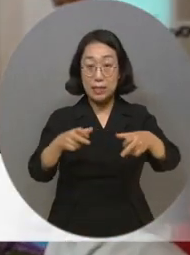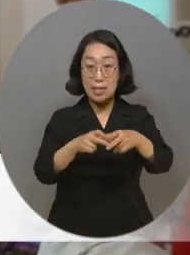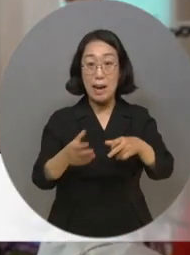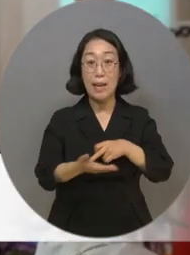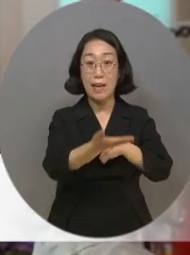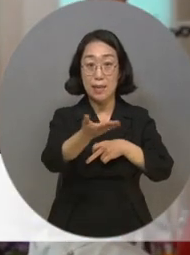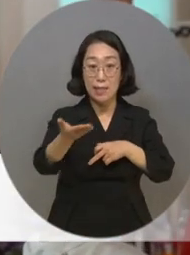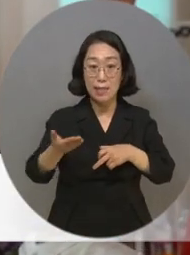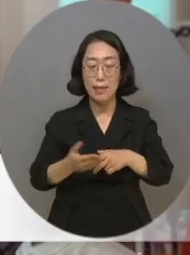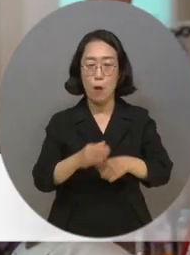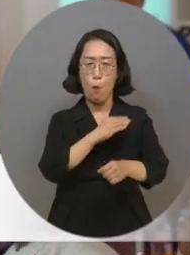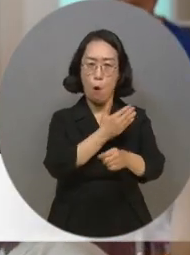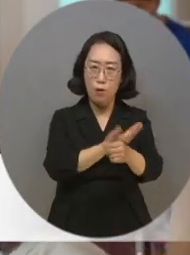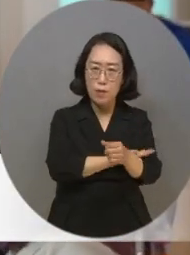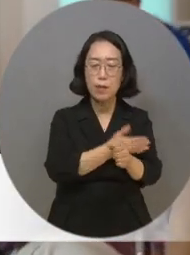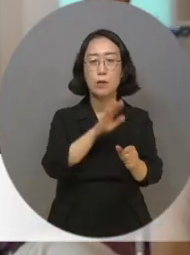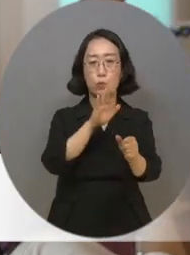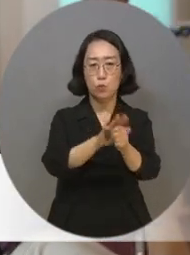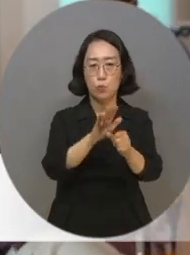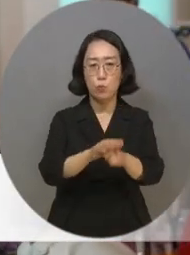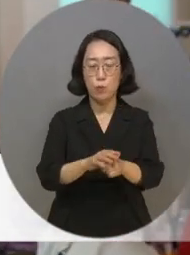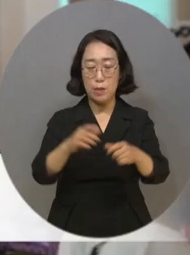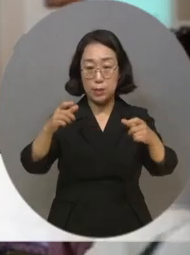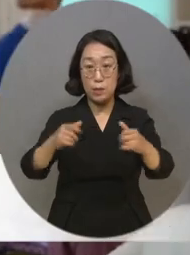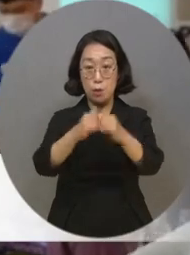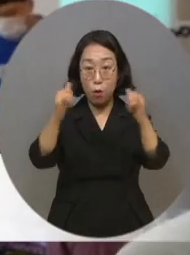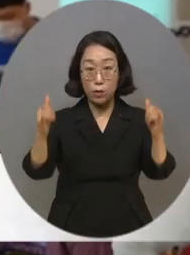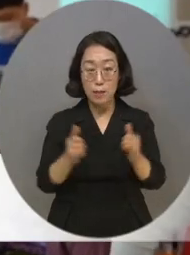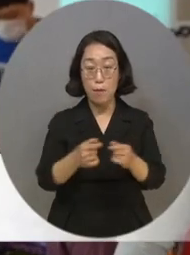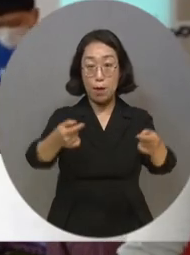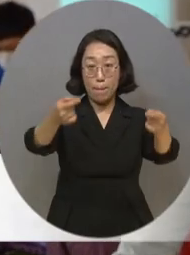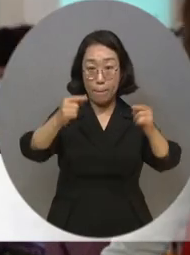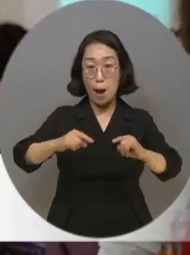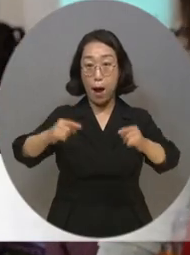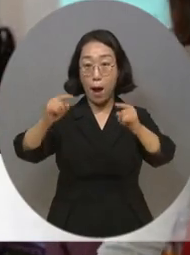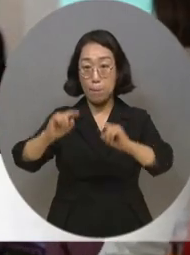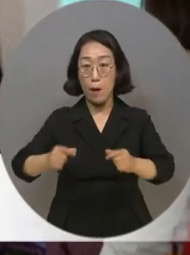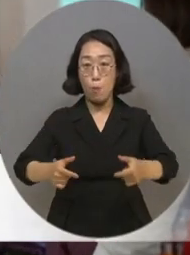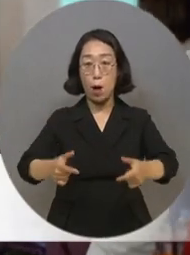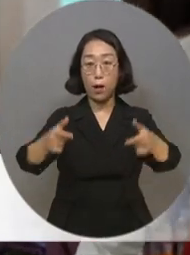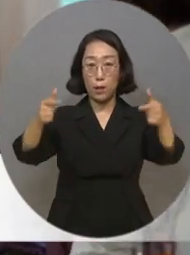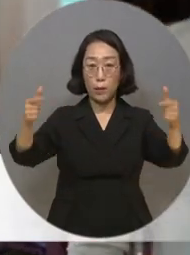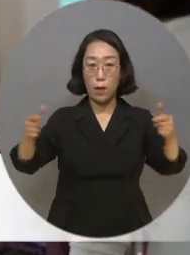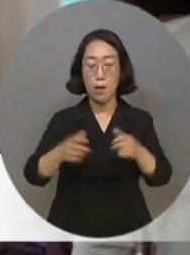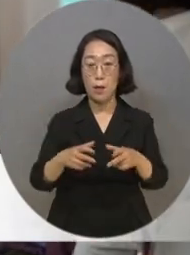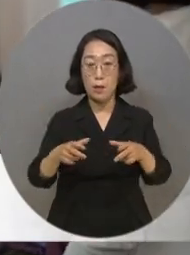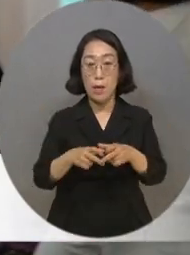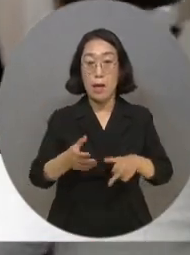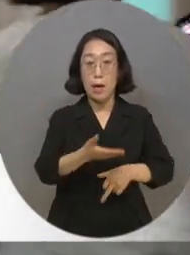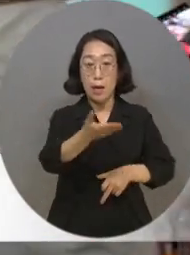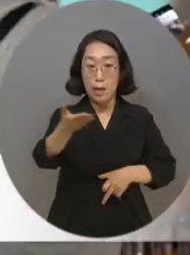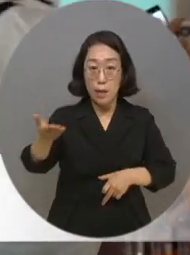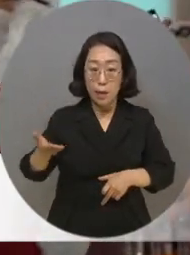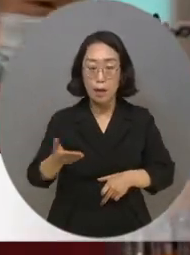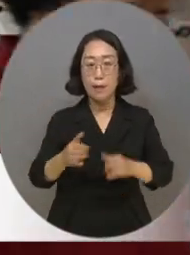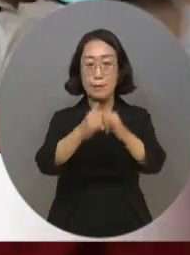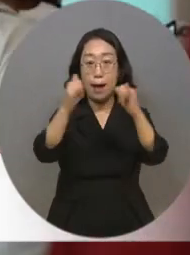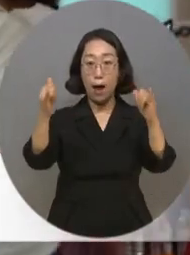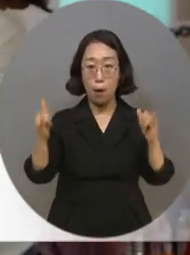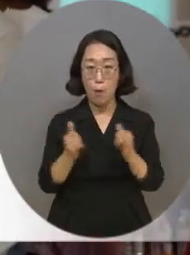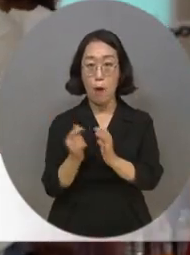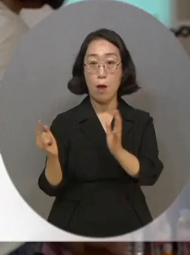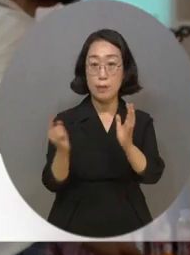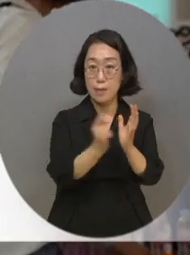장애인들의 권익 증진과 지역사회 참여 확대로 장애우에게 사회 참여와